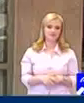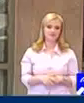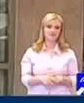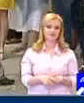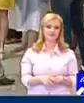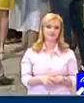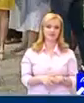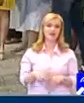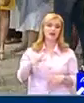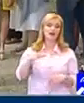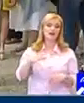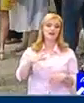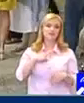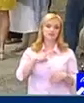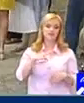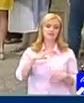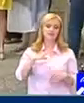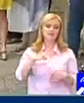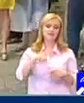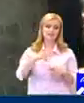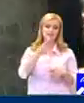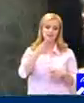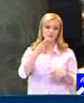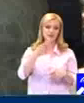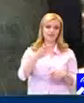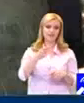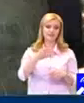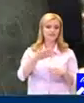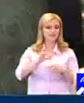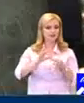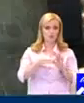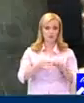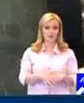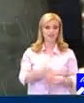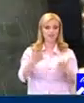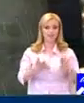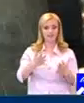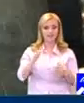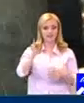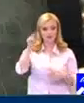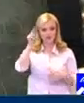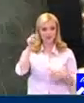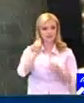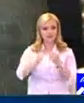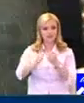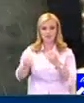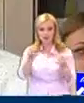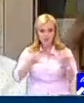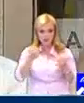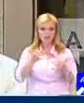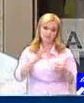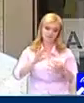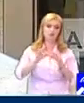bine să știu limba de stat. E o limbă grea. Dacă nu vorbești zi de zi și dacă rău înveți, păi e